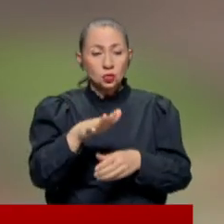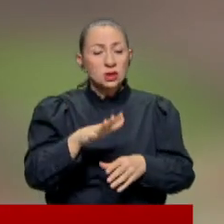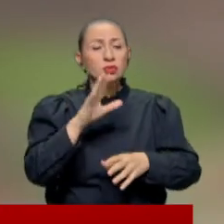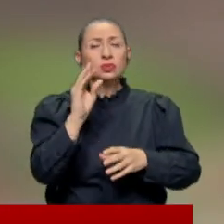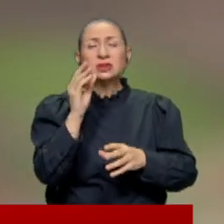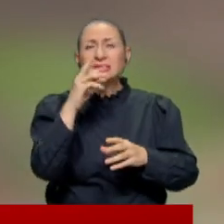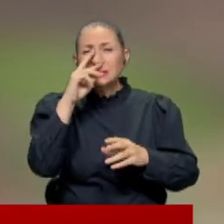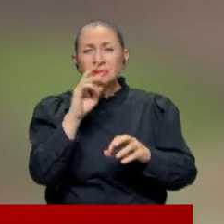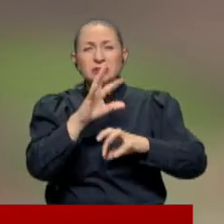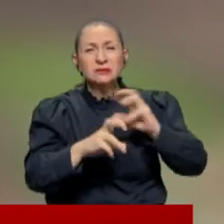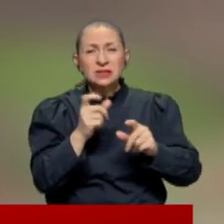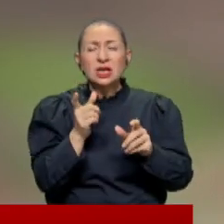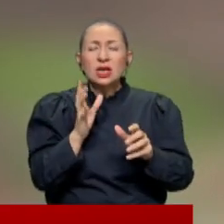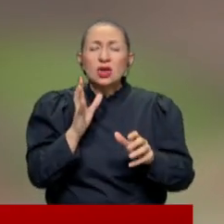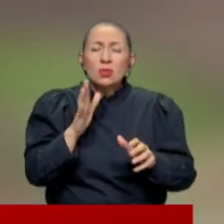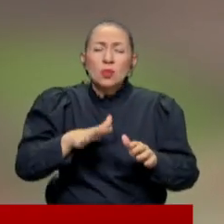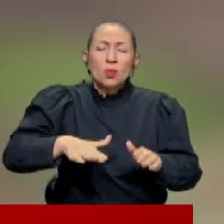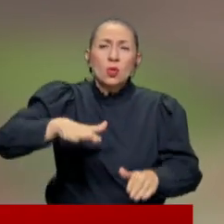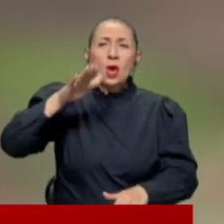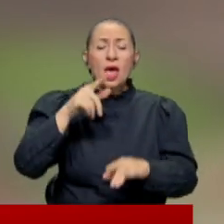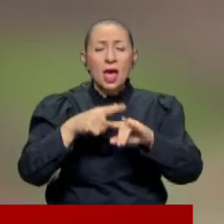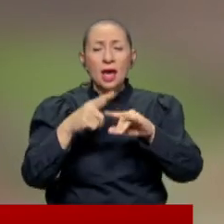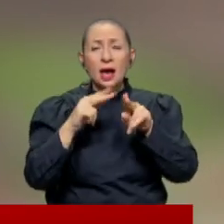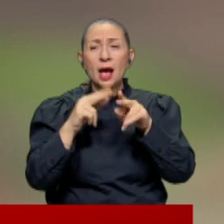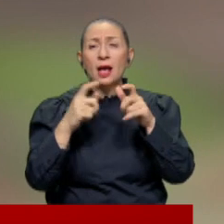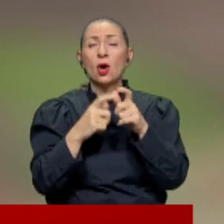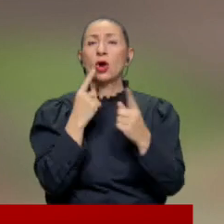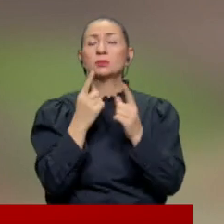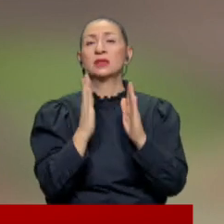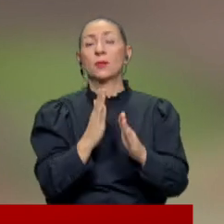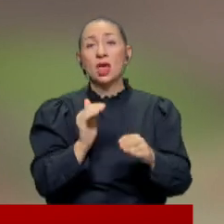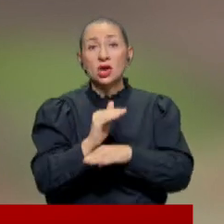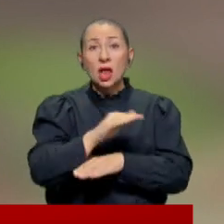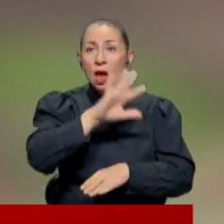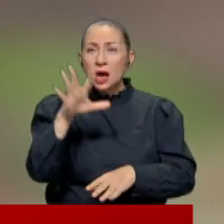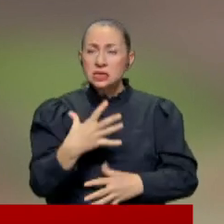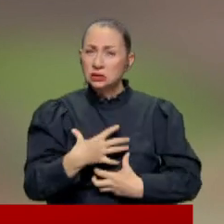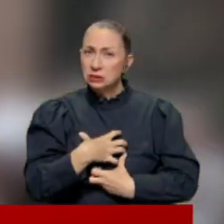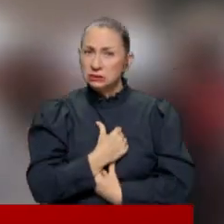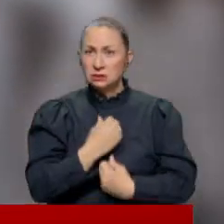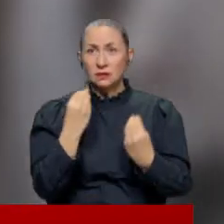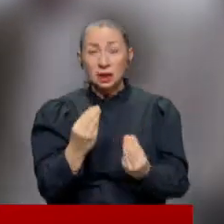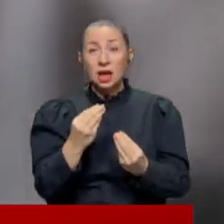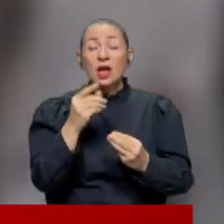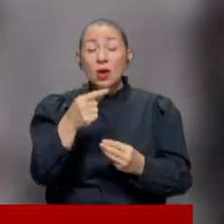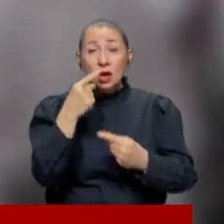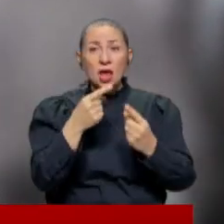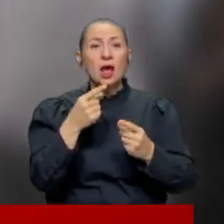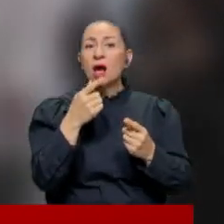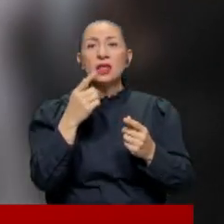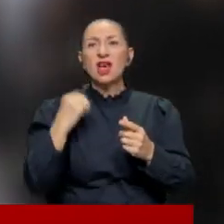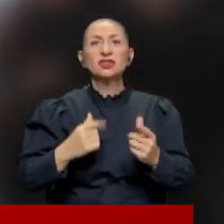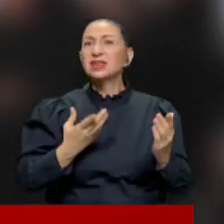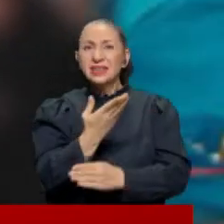cinsel istismarla geçen HKG'yi konuşmaya devam ediyor. Yaşananlar herkesi derinden sarstı. İddianame kabul